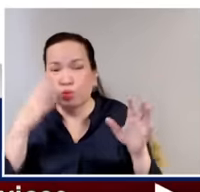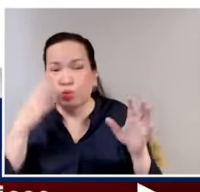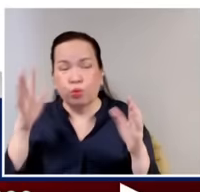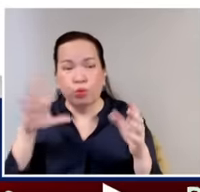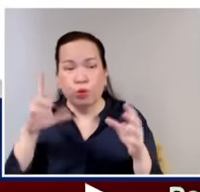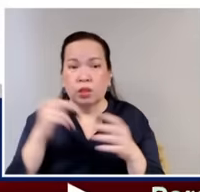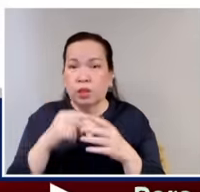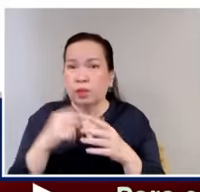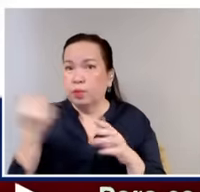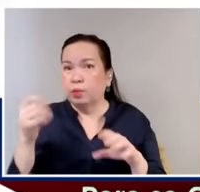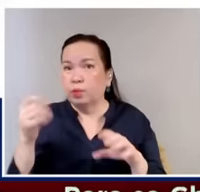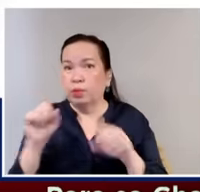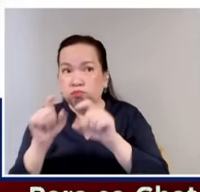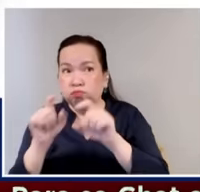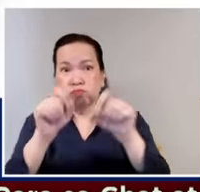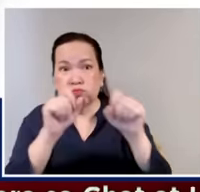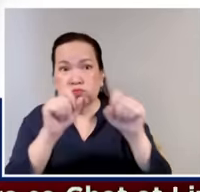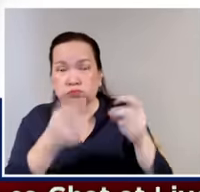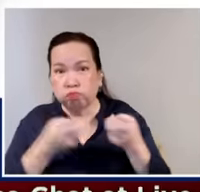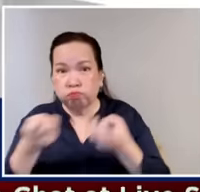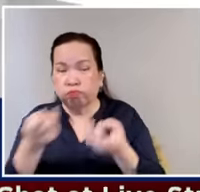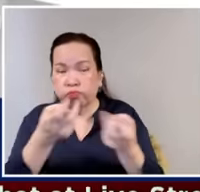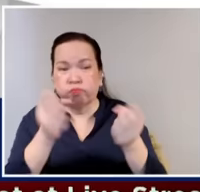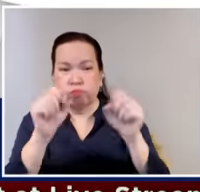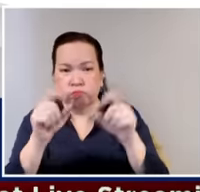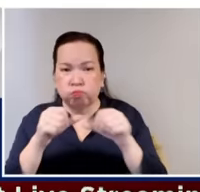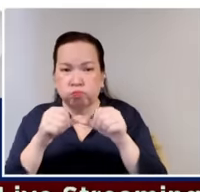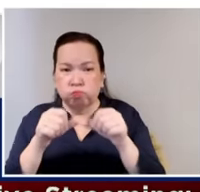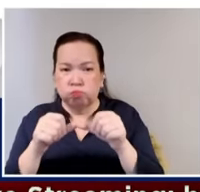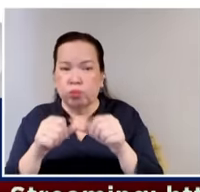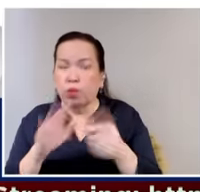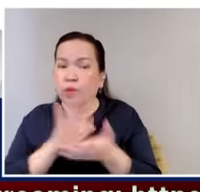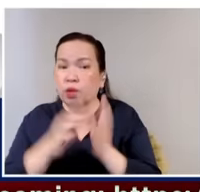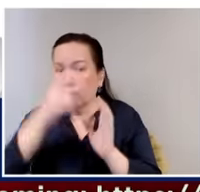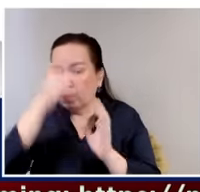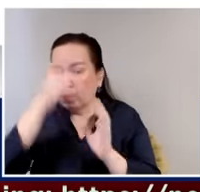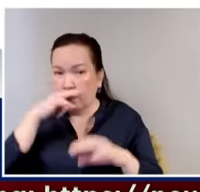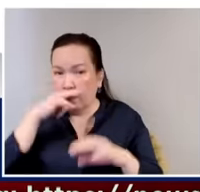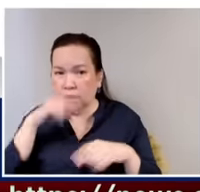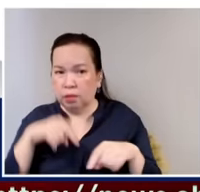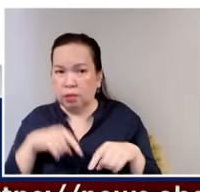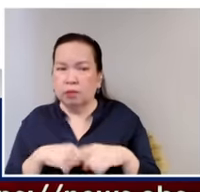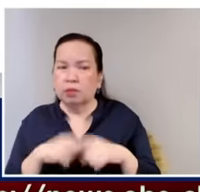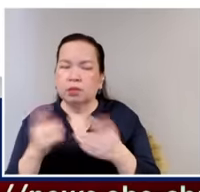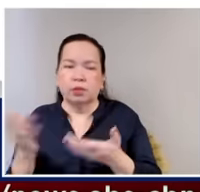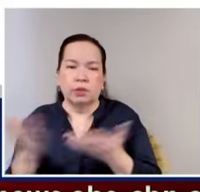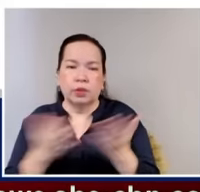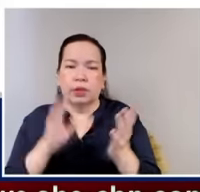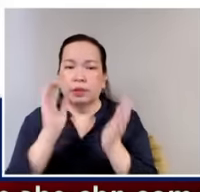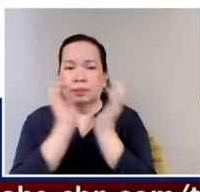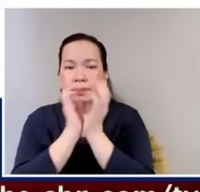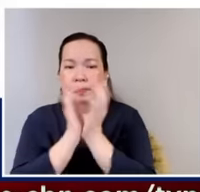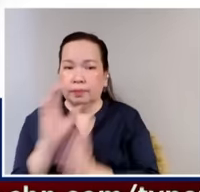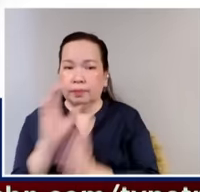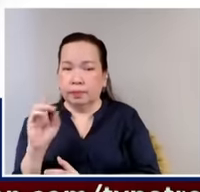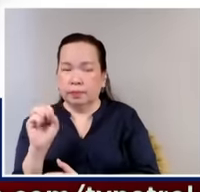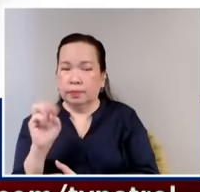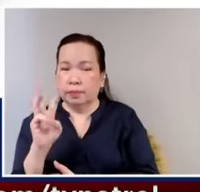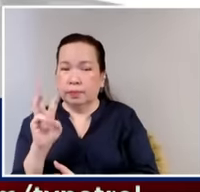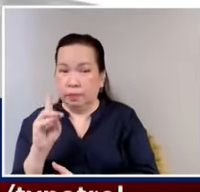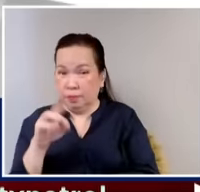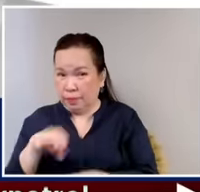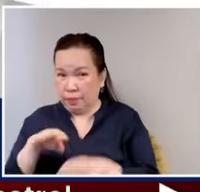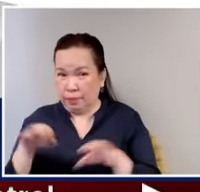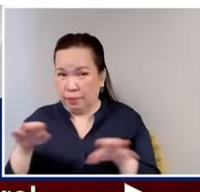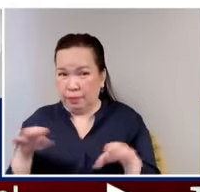ng iba, ibebenta din at mag-continuous na magsisirculate. Dinala muna sa Department of Social Welfare and Development ang mga bata. Kulong